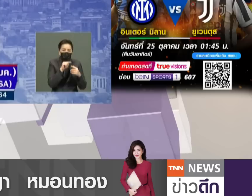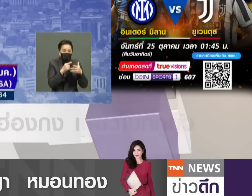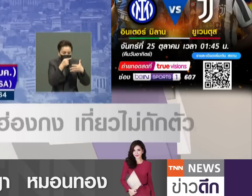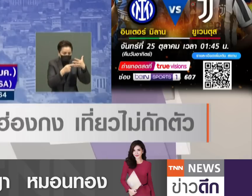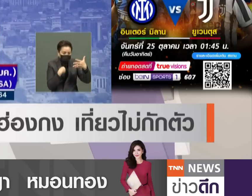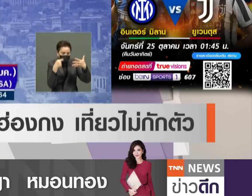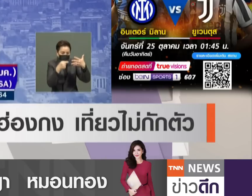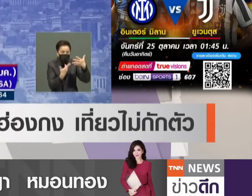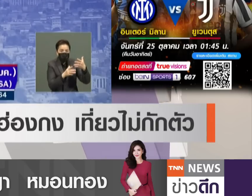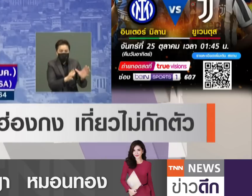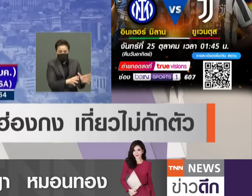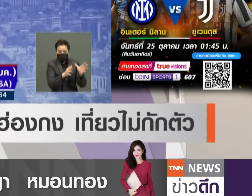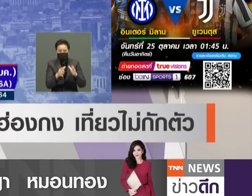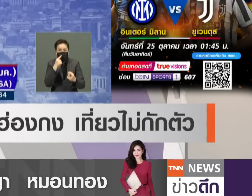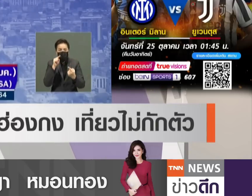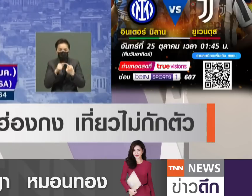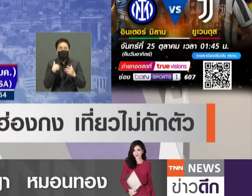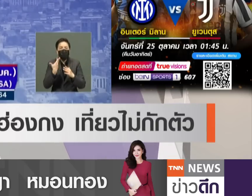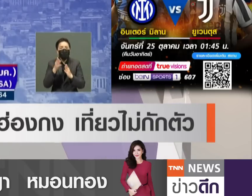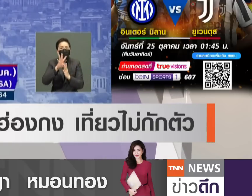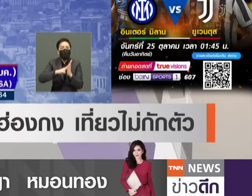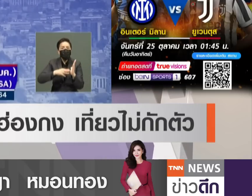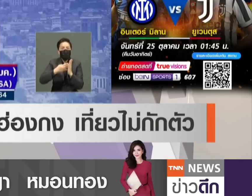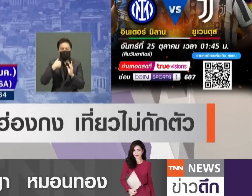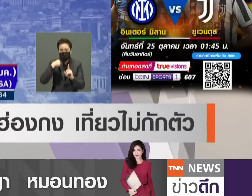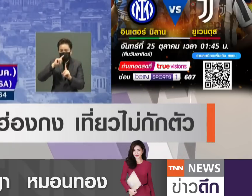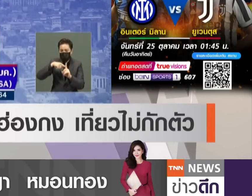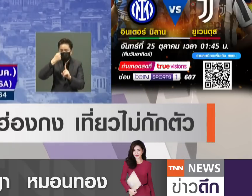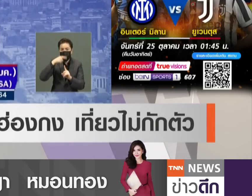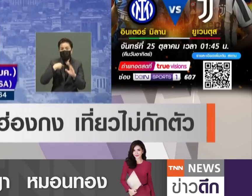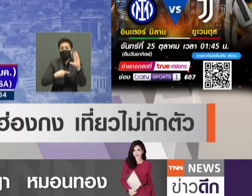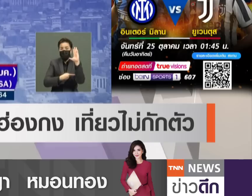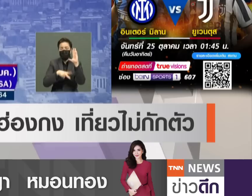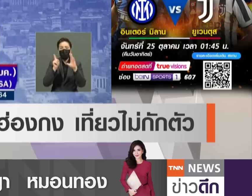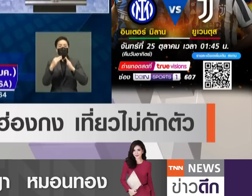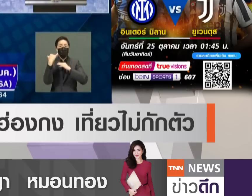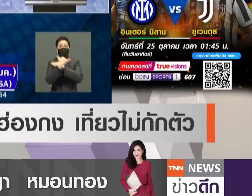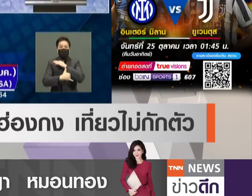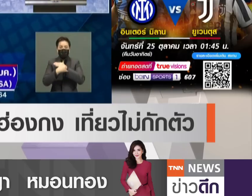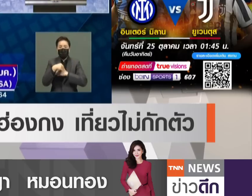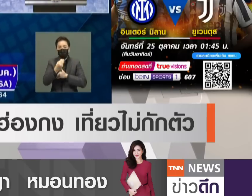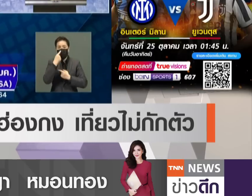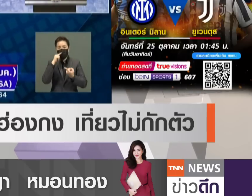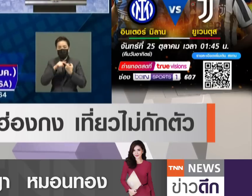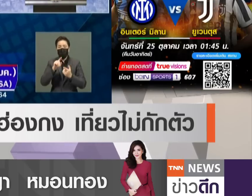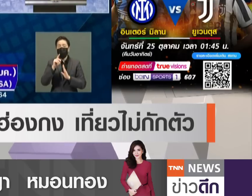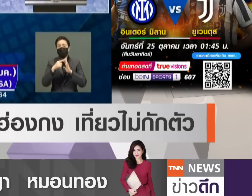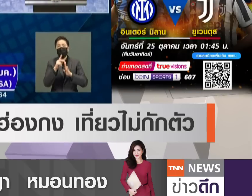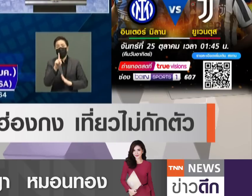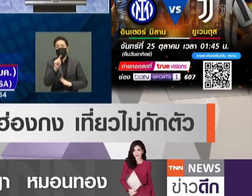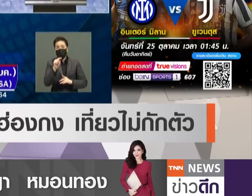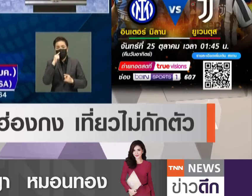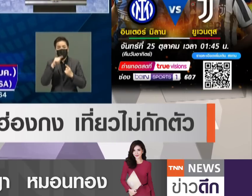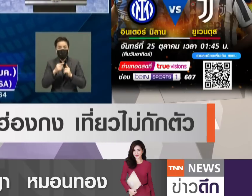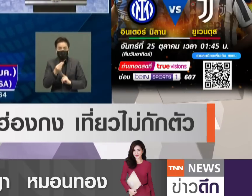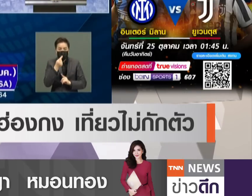าะอำเภอบางละมุงเมืองพัทยาอำเภอศรีราชาอำเภอเกาะศรีชังและอำเภอสัตหีบเฉพ